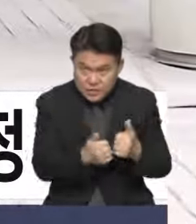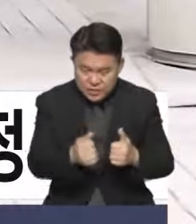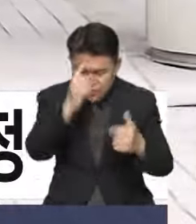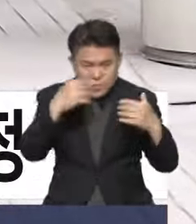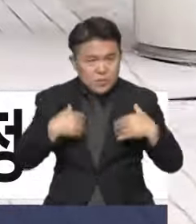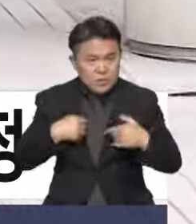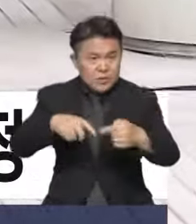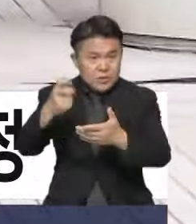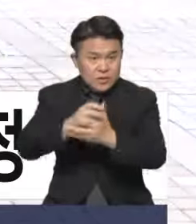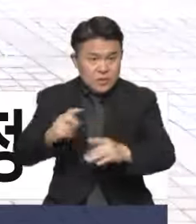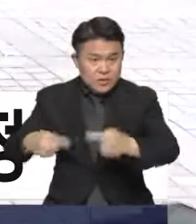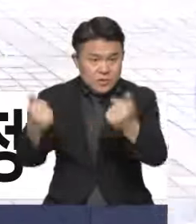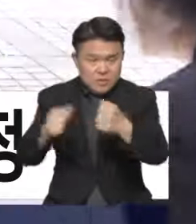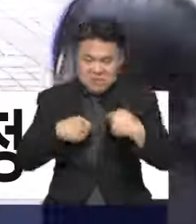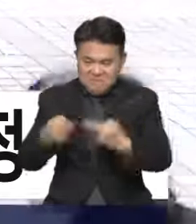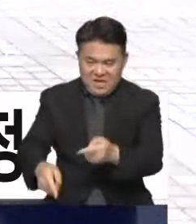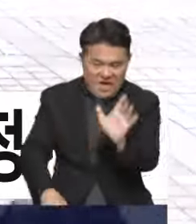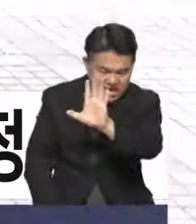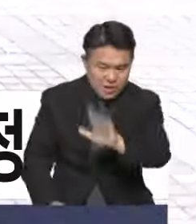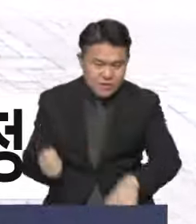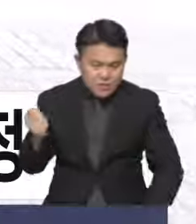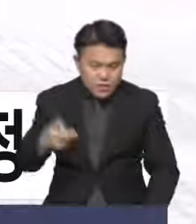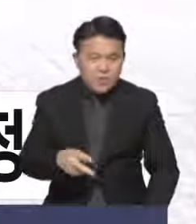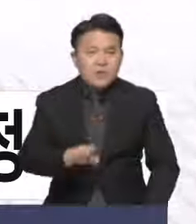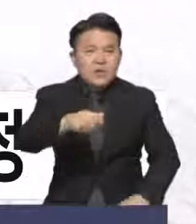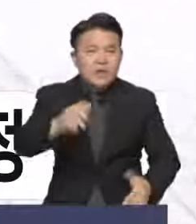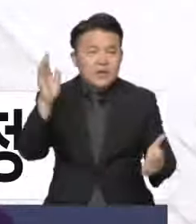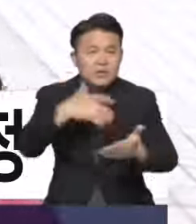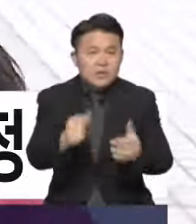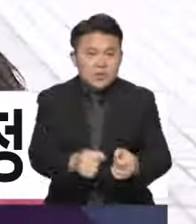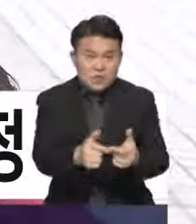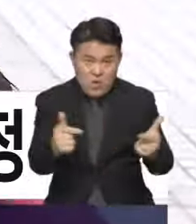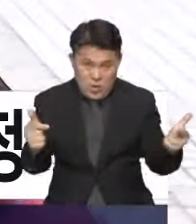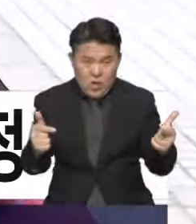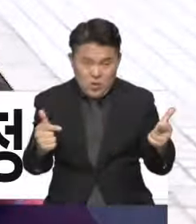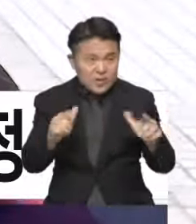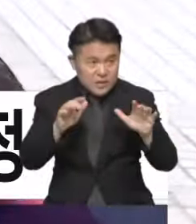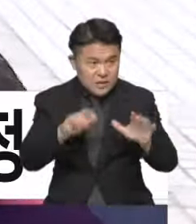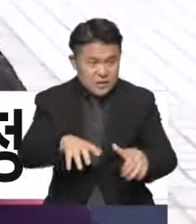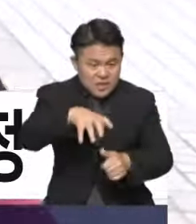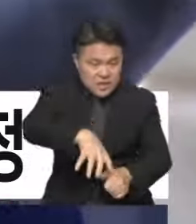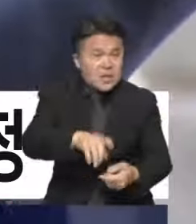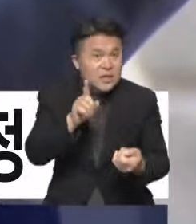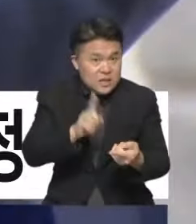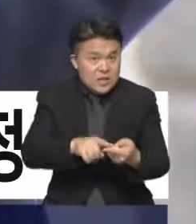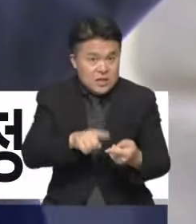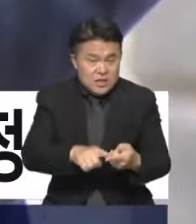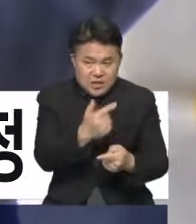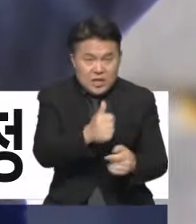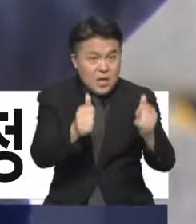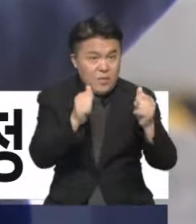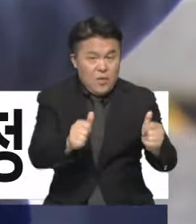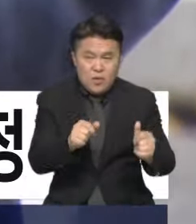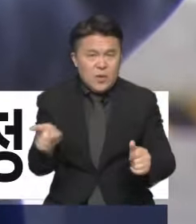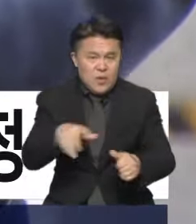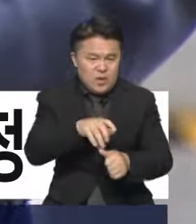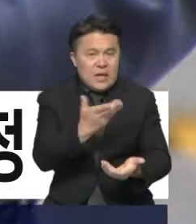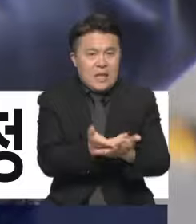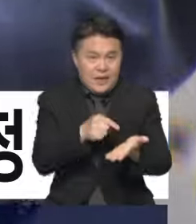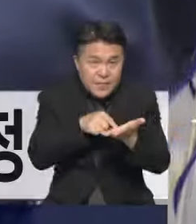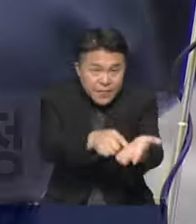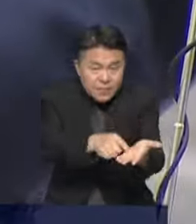불참할 뜻을 밝혔고 의대 증원 집행정지 가처분 소송을 심리 중인 대법원에 탄원서를 오늘 제출하는 등 강경 기조를